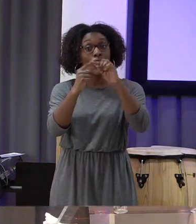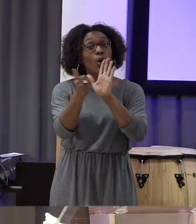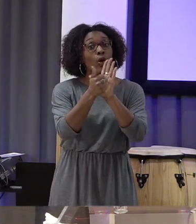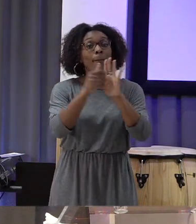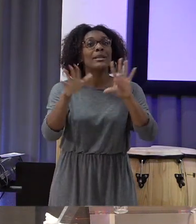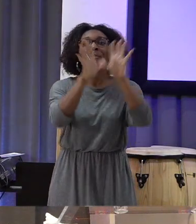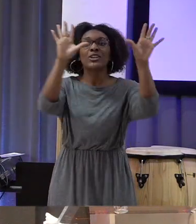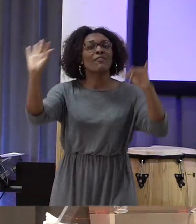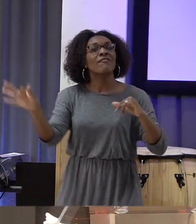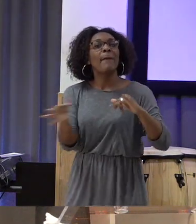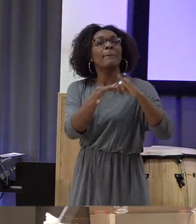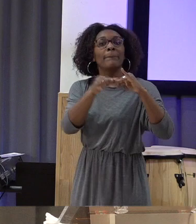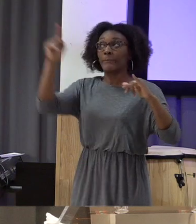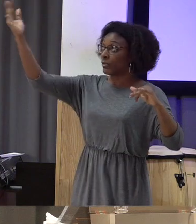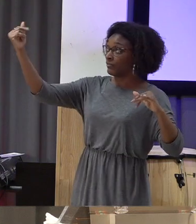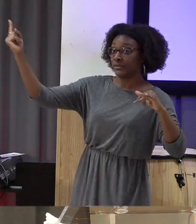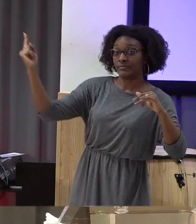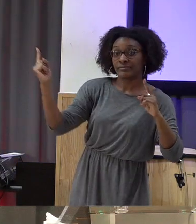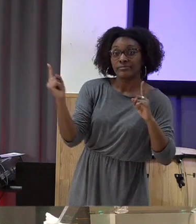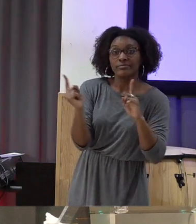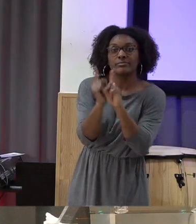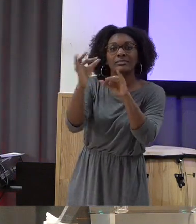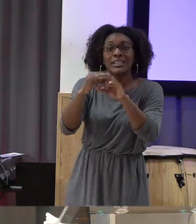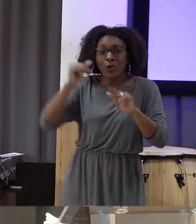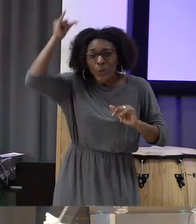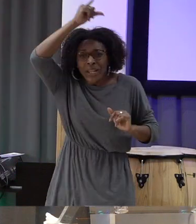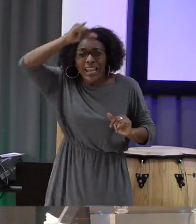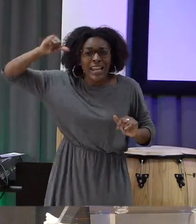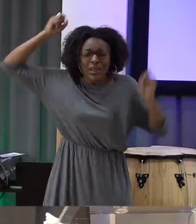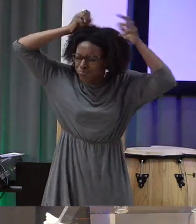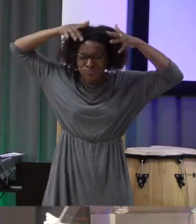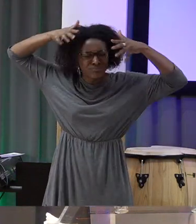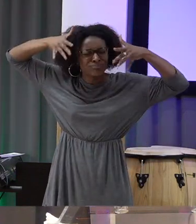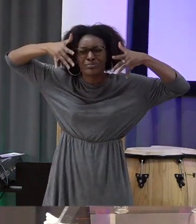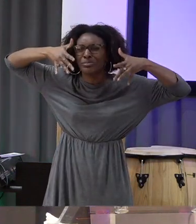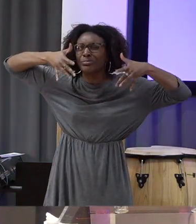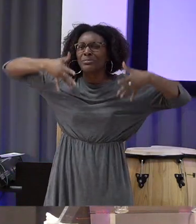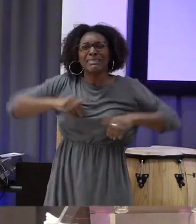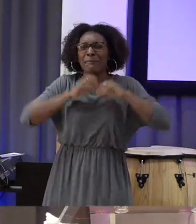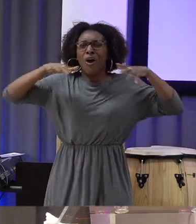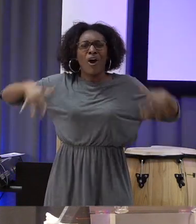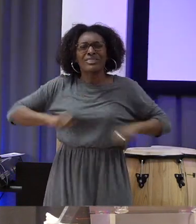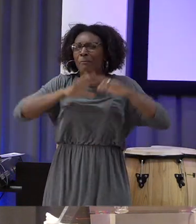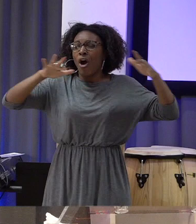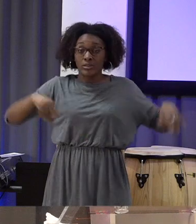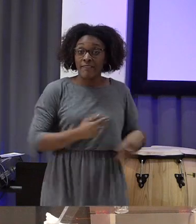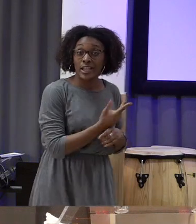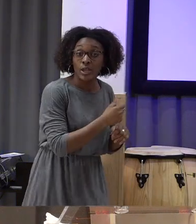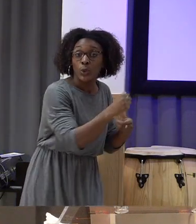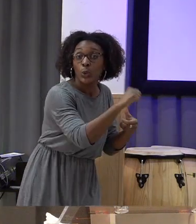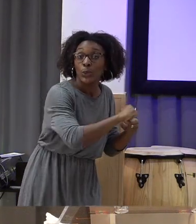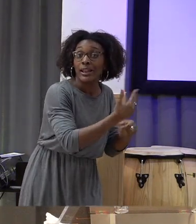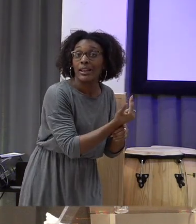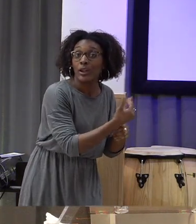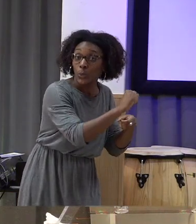Débordons de l'huile, débordons de zèle et ayons encore de l'huile en réserve au nom puissant